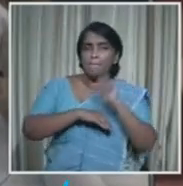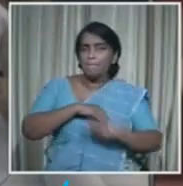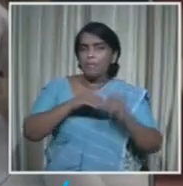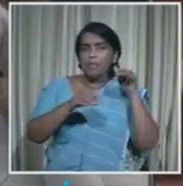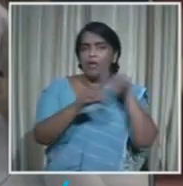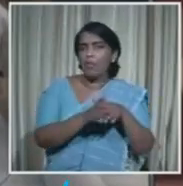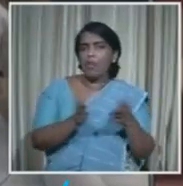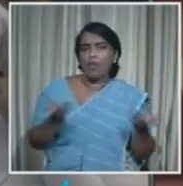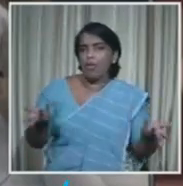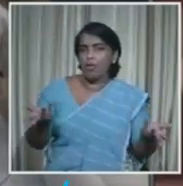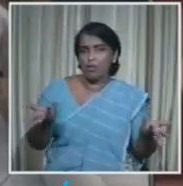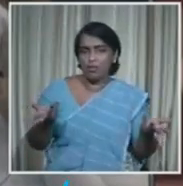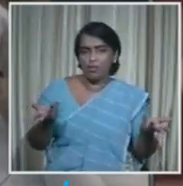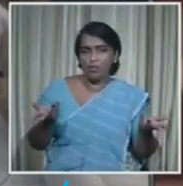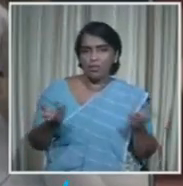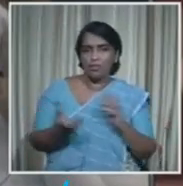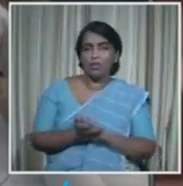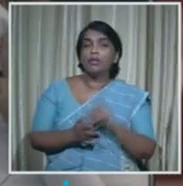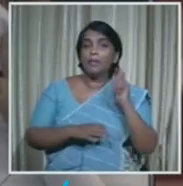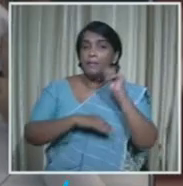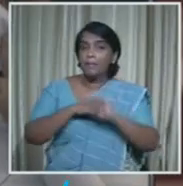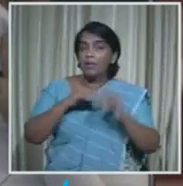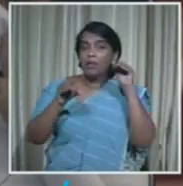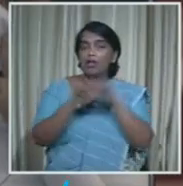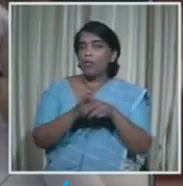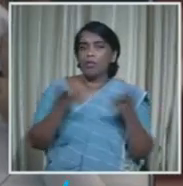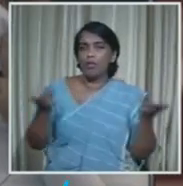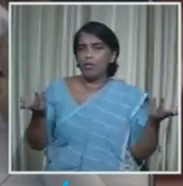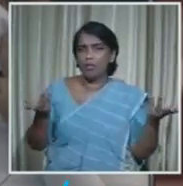inne me salasma tula kawuda inne